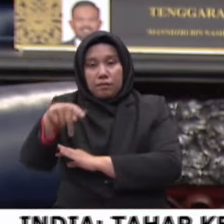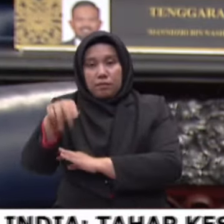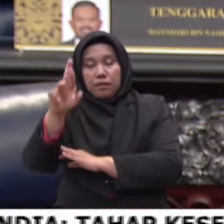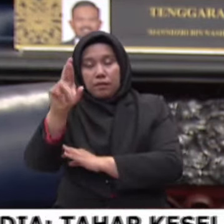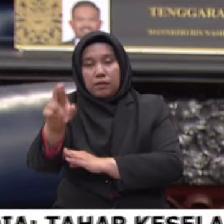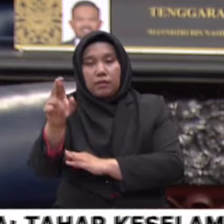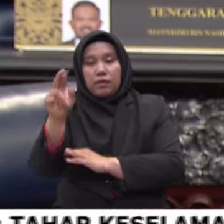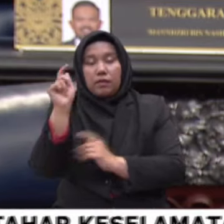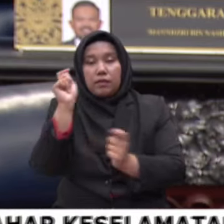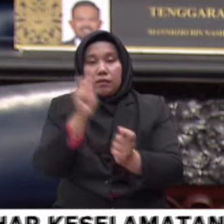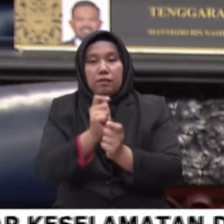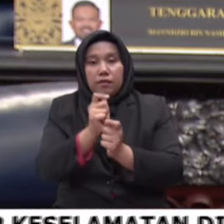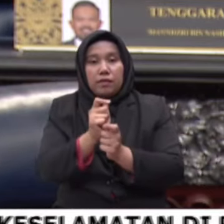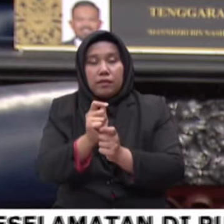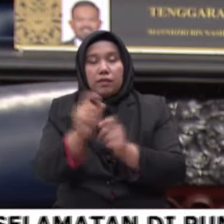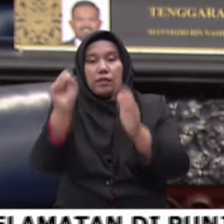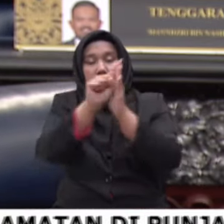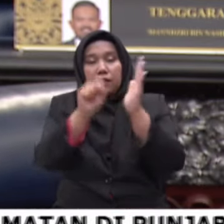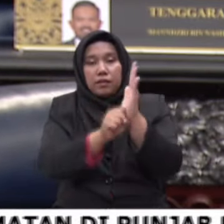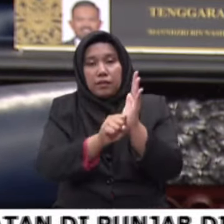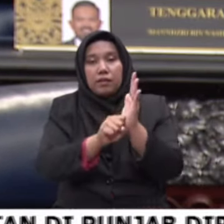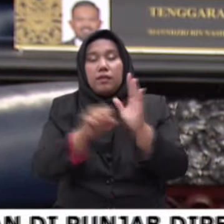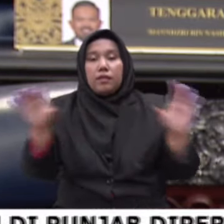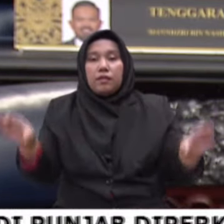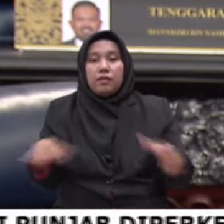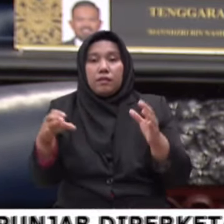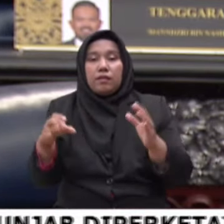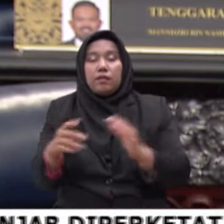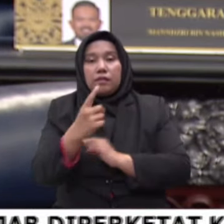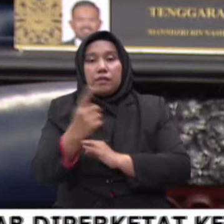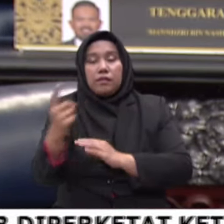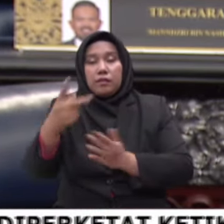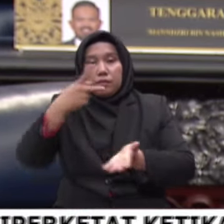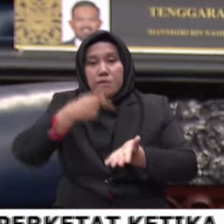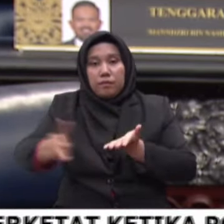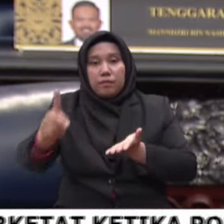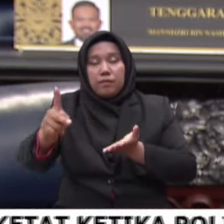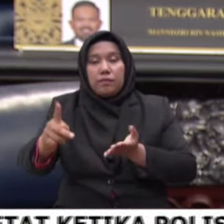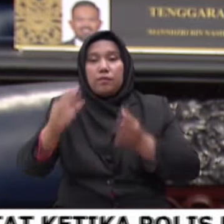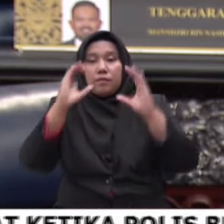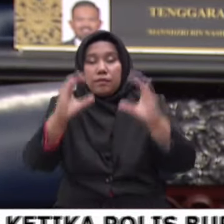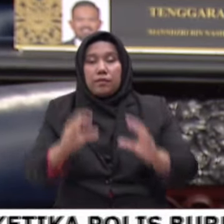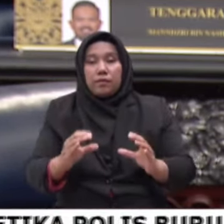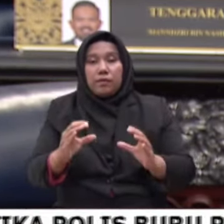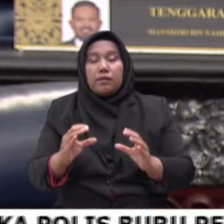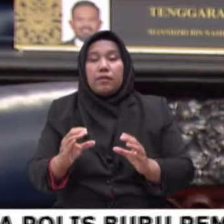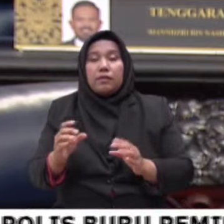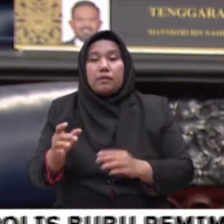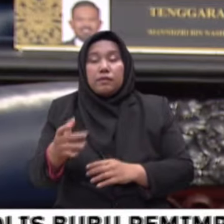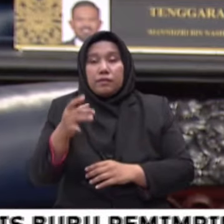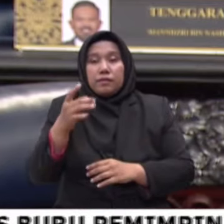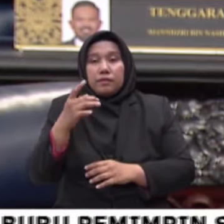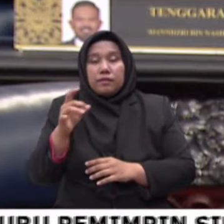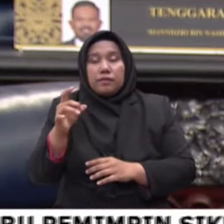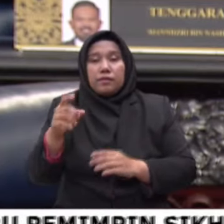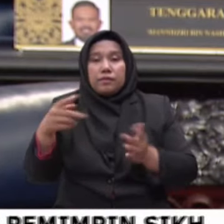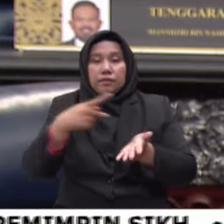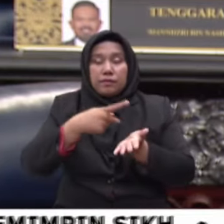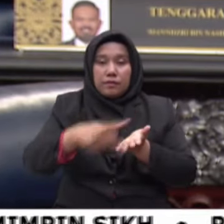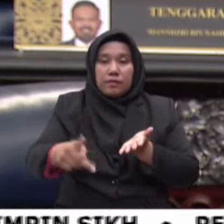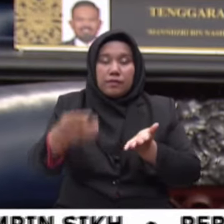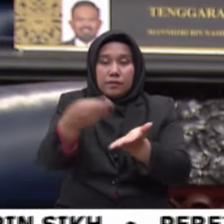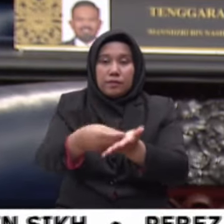menepati syarat atau kriteria yang digariskan bagi satu-satu pembiayaan. Secara tidak langsung, tekun menerusi pembiayaan yang